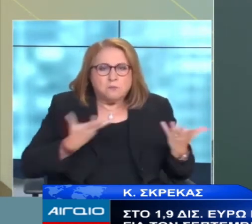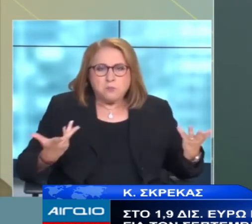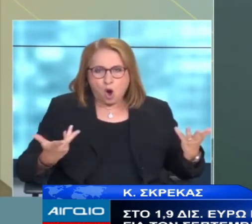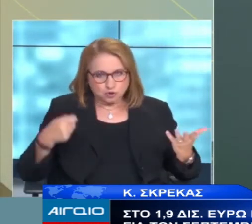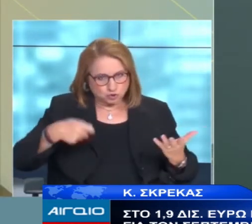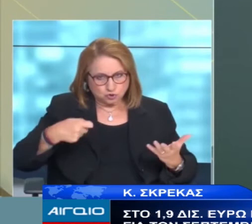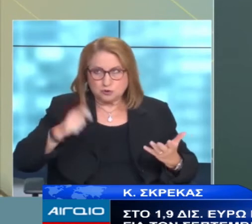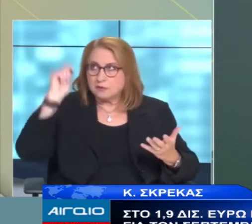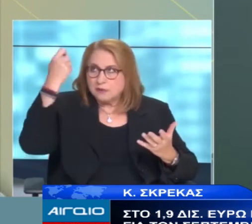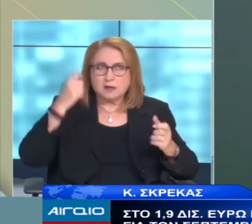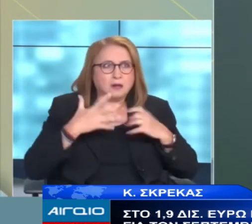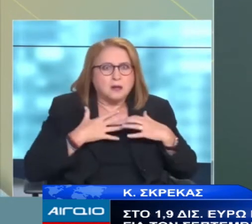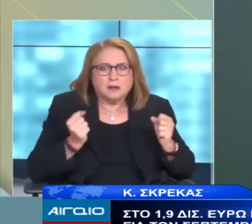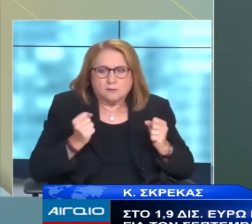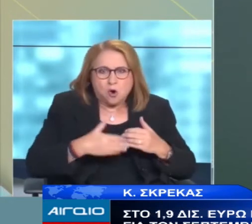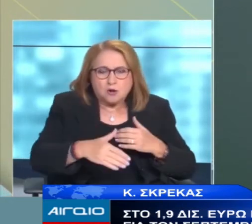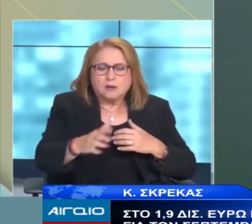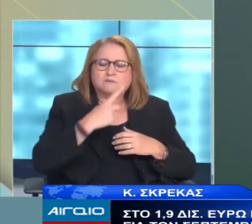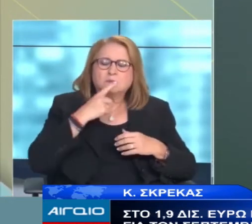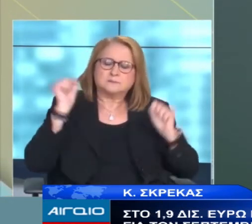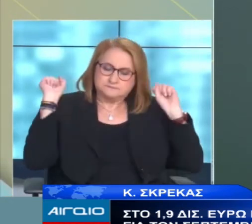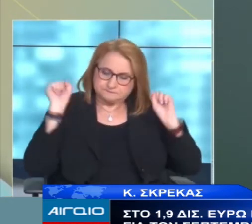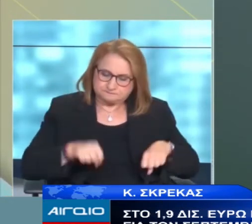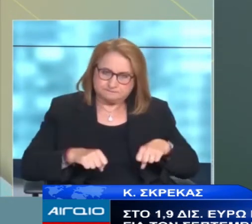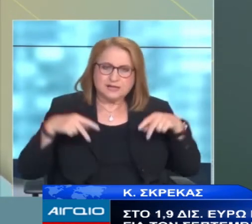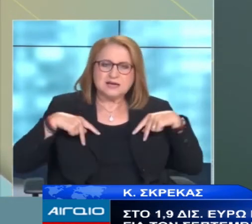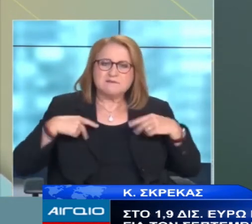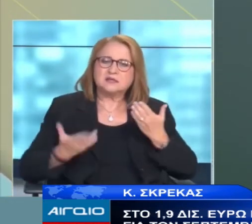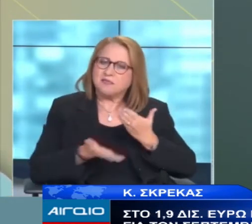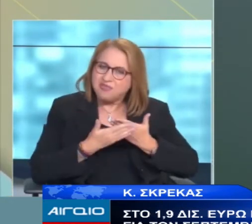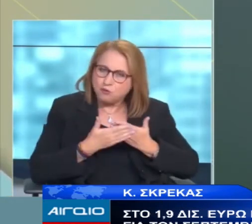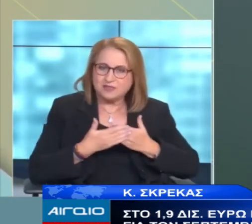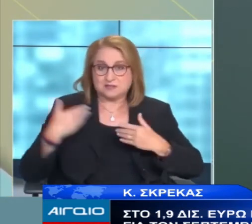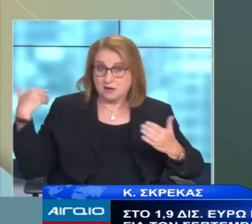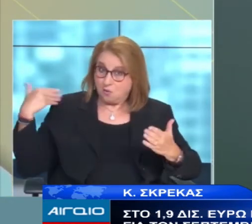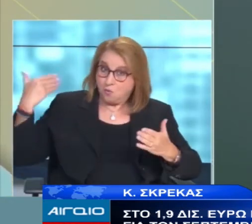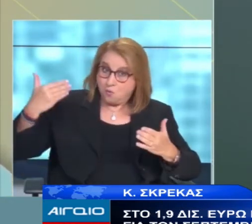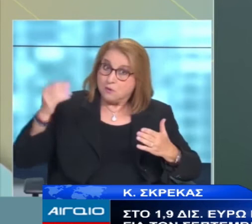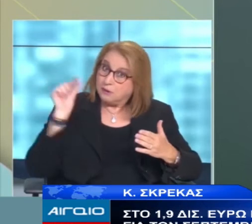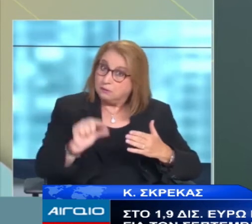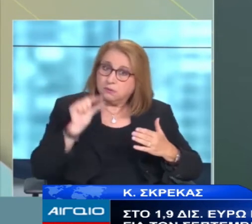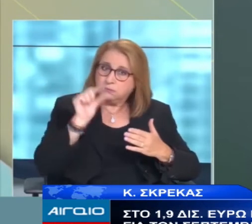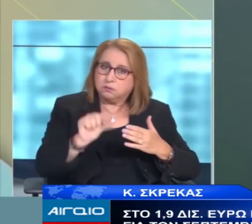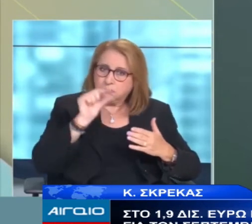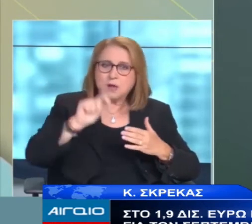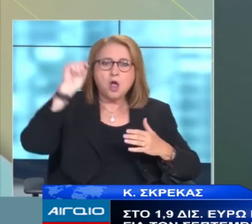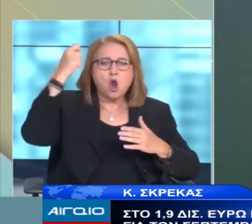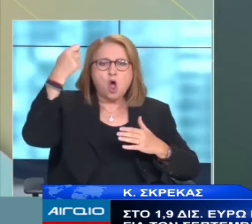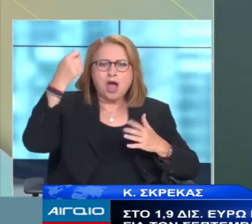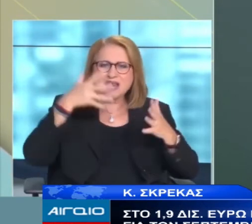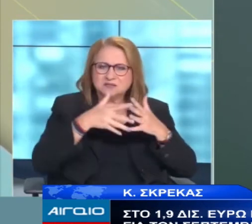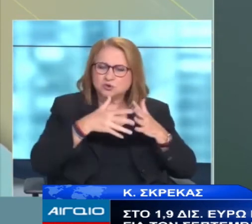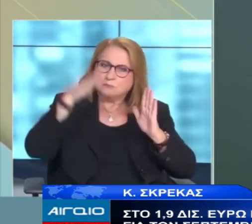καταστάσεις, συνεχίζεται και τον μήνα Σεπτέμβριο. Συγκεκριμένα, για αυτόν τον μήνα η κυβέρνηση θα διαθέσει